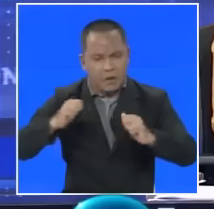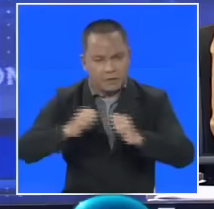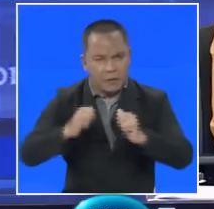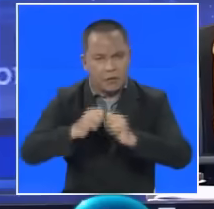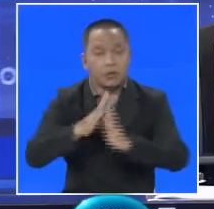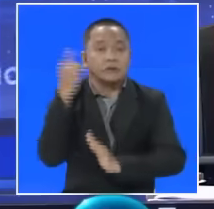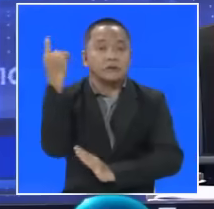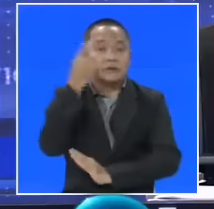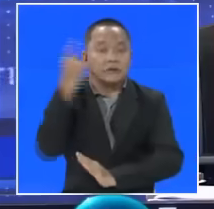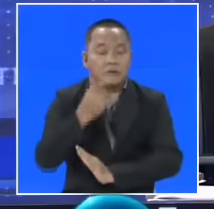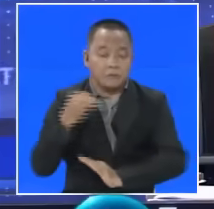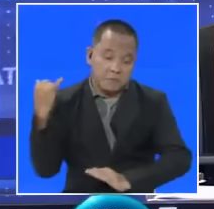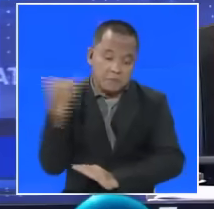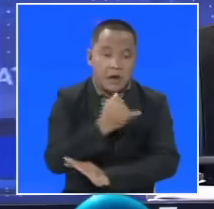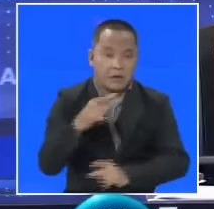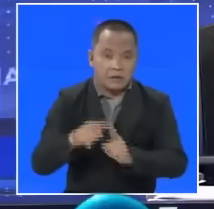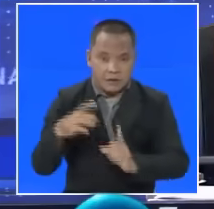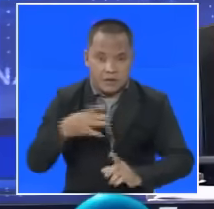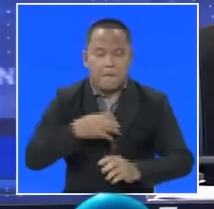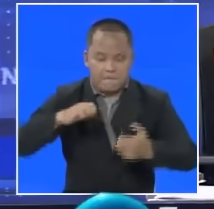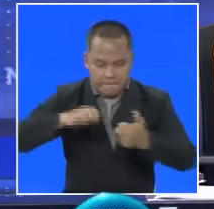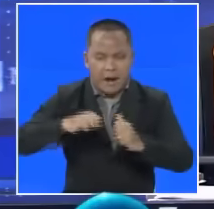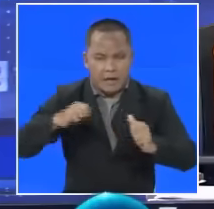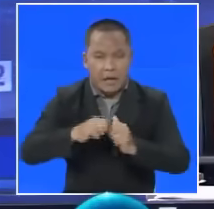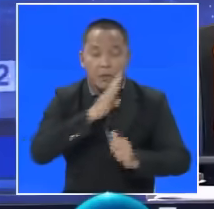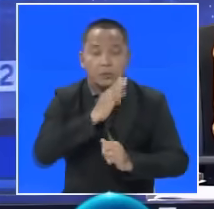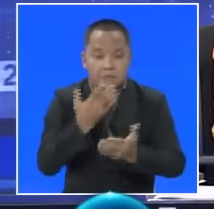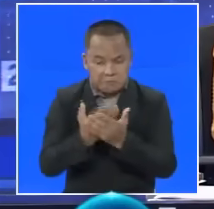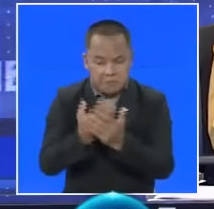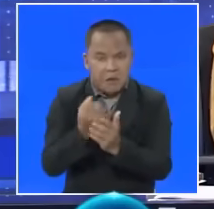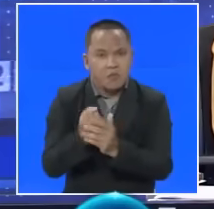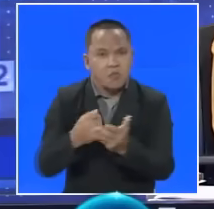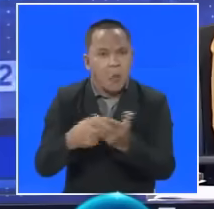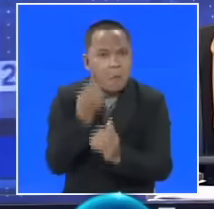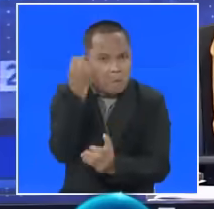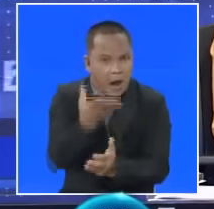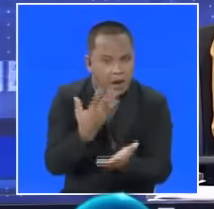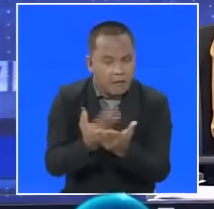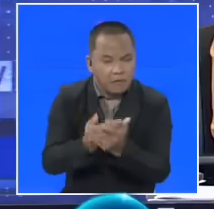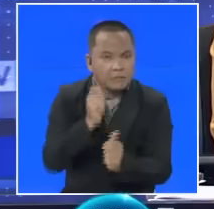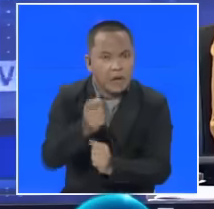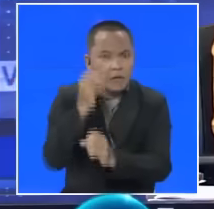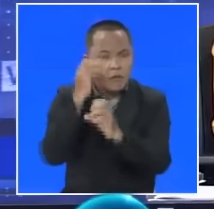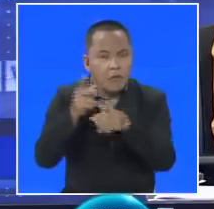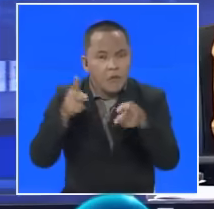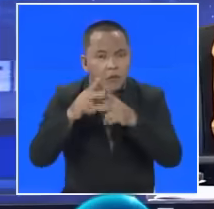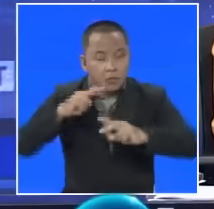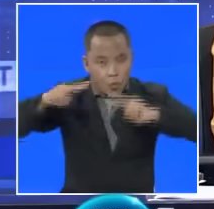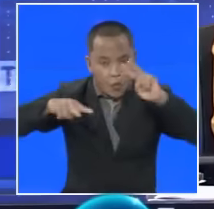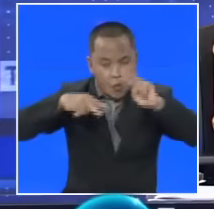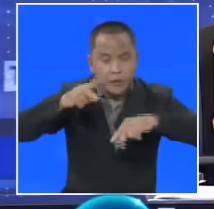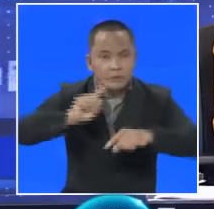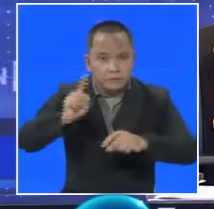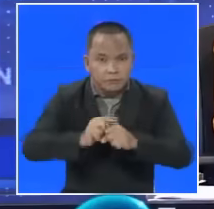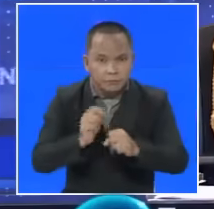คือมีนักท่องเที่ยวในเวลามาเนี่ยเขาประสบกับปัญหาค่าโดยสารเนี่ยแพงเกินควรเรื่องนี้จะมีการตรวจสอบแล้ว